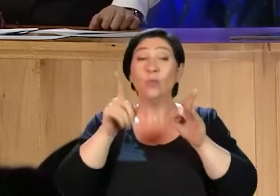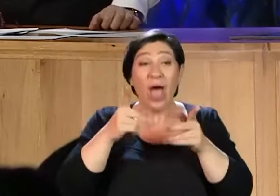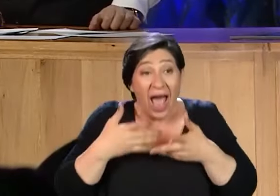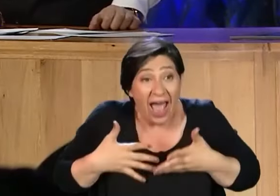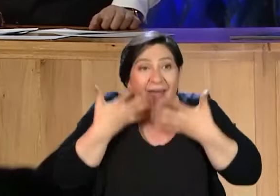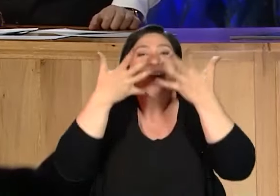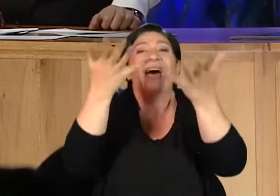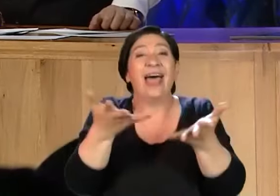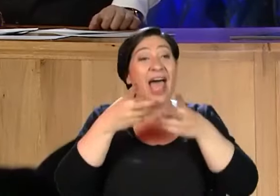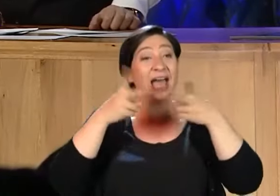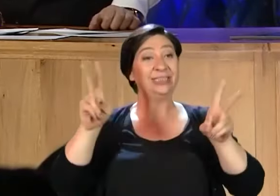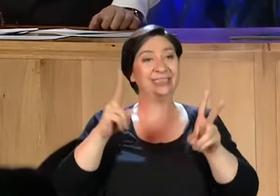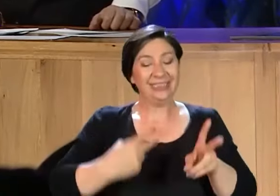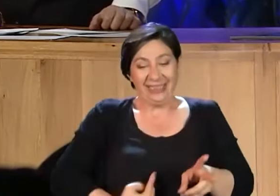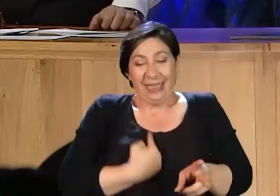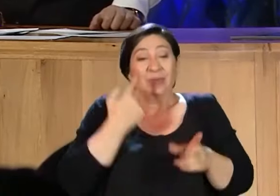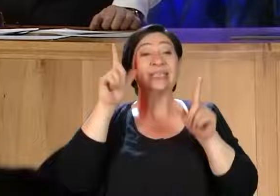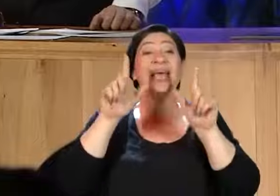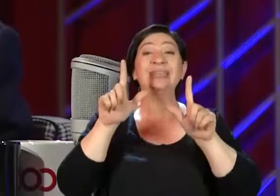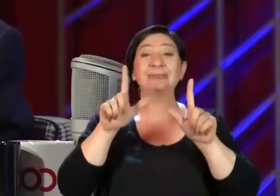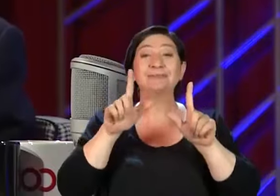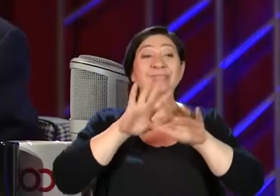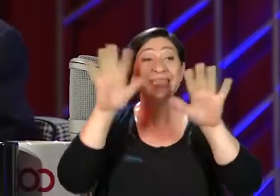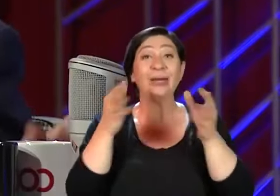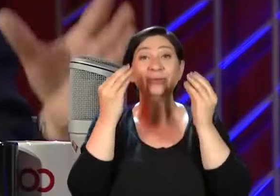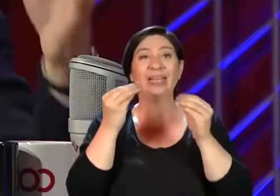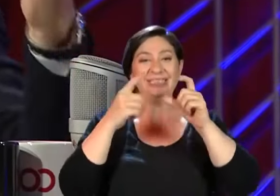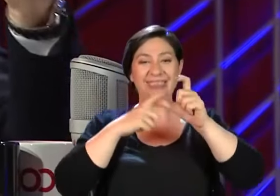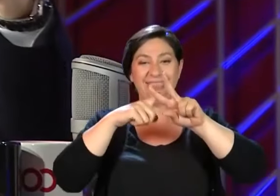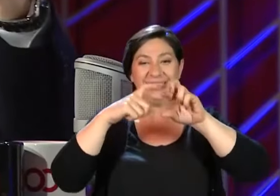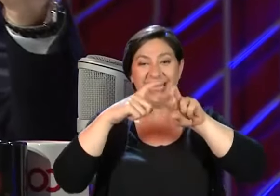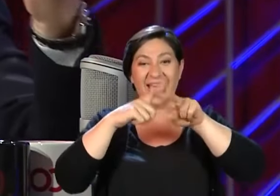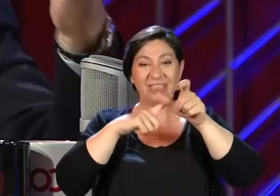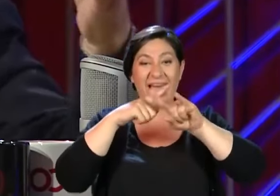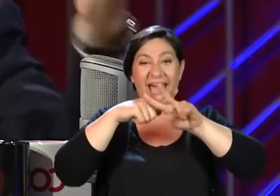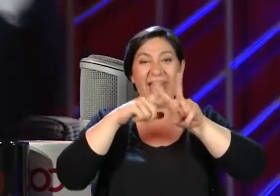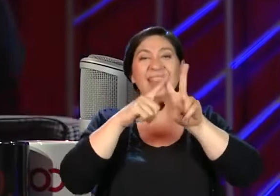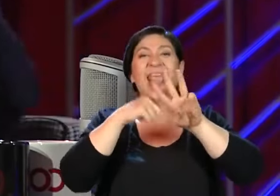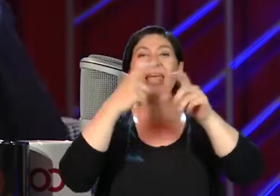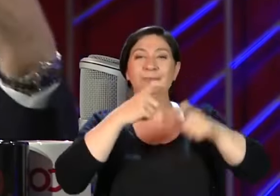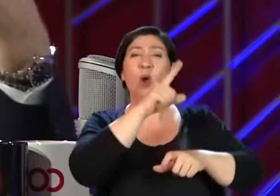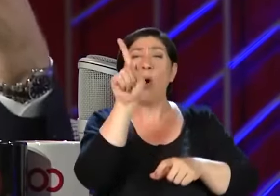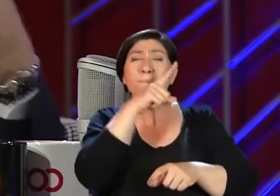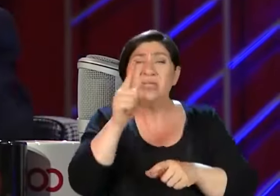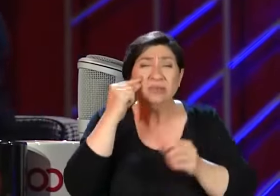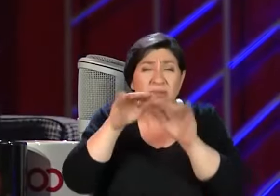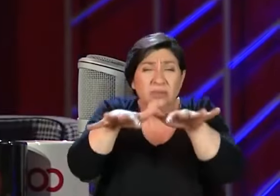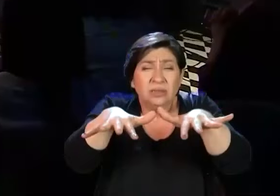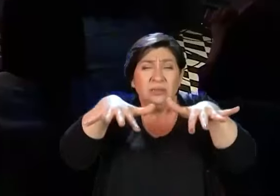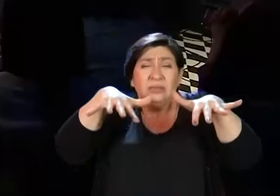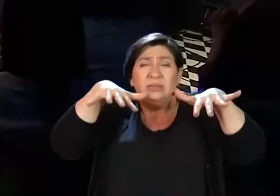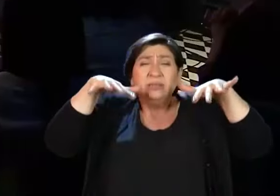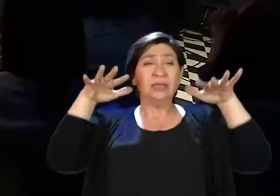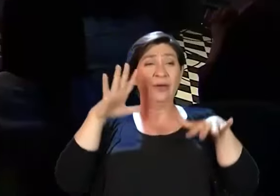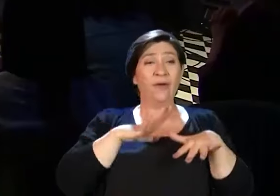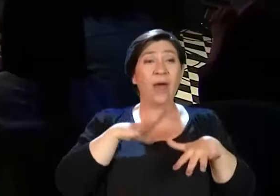çıkması lazım. Bunu hissetmesi lazım insanların. Daha güzeli Saraçhane'de buluştuk ve orada işte on binlerce insan var. Ben bunu söyledim.